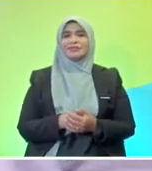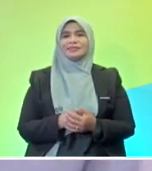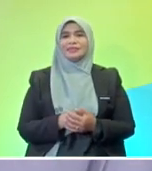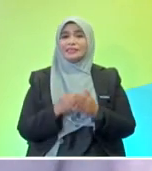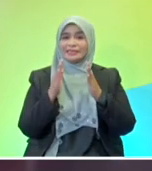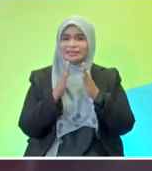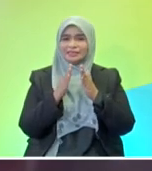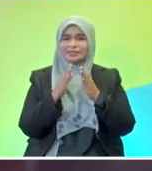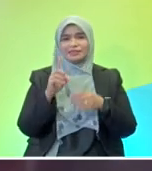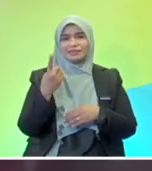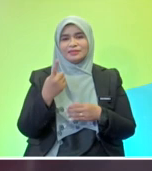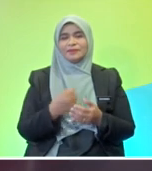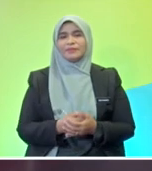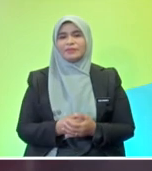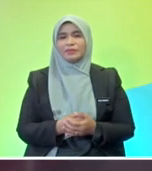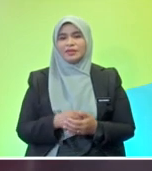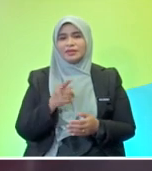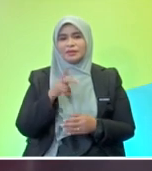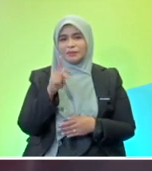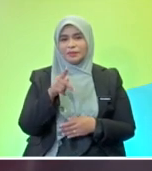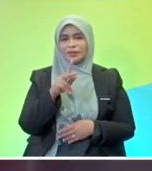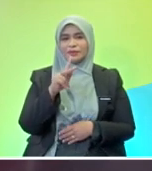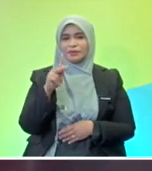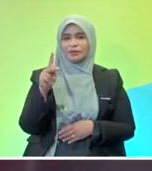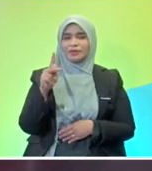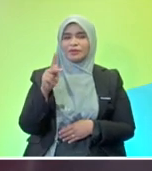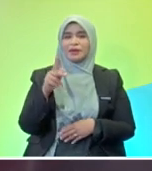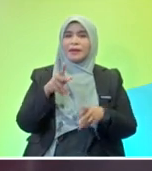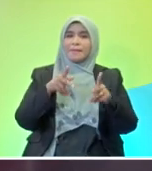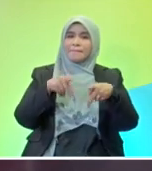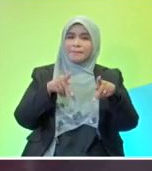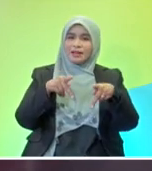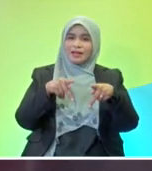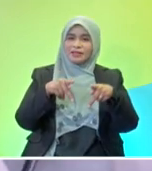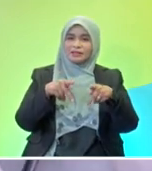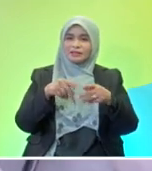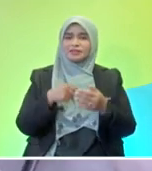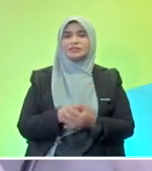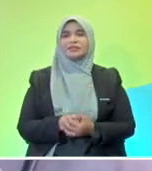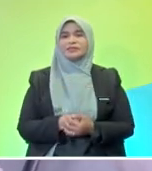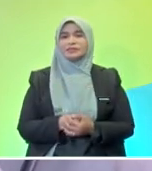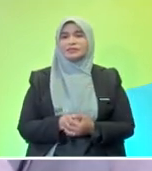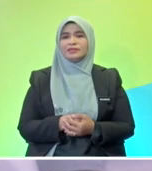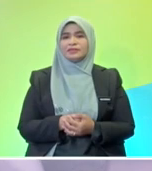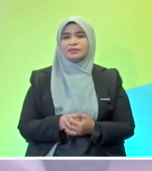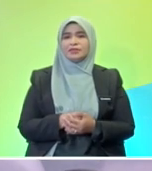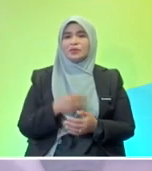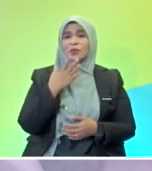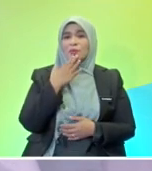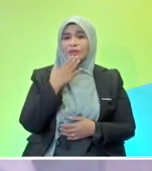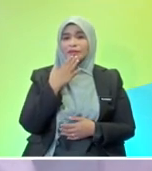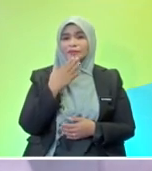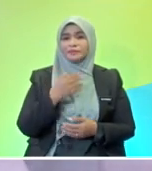kemudian kita juga perlukan plastik plastik berwarna macam